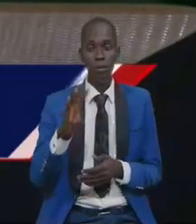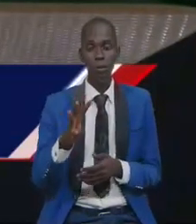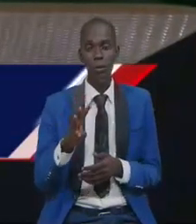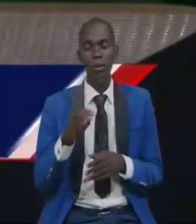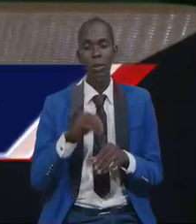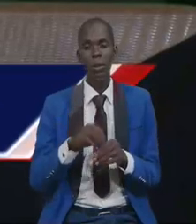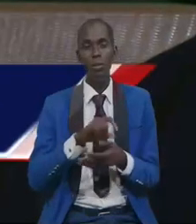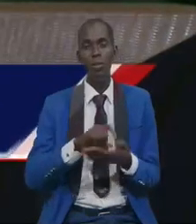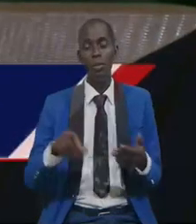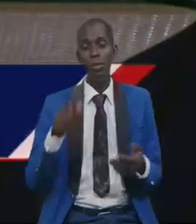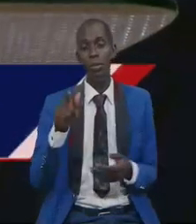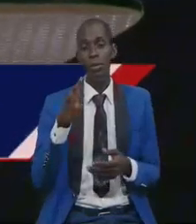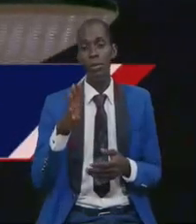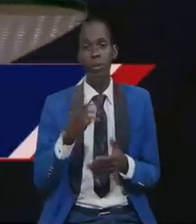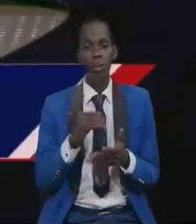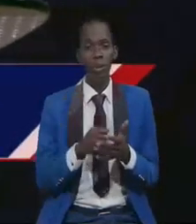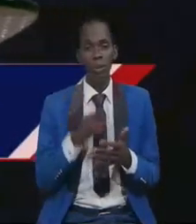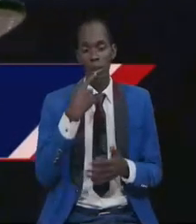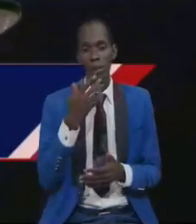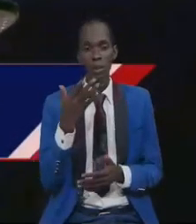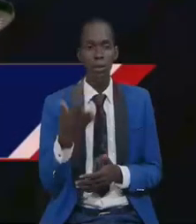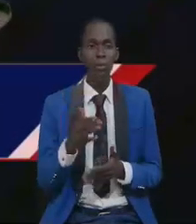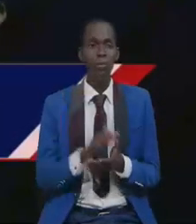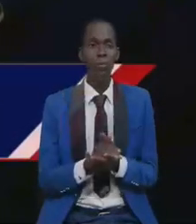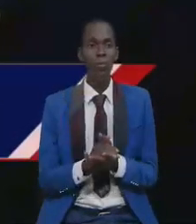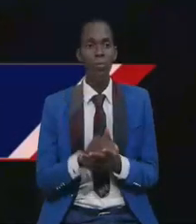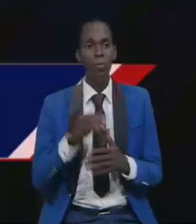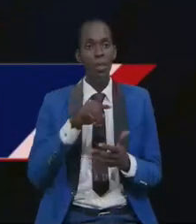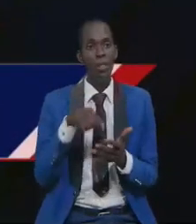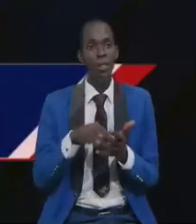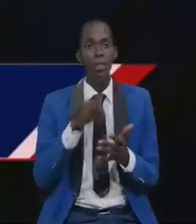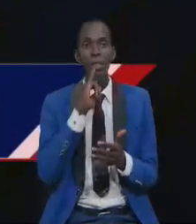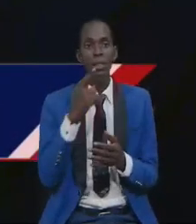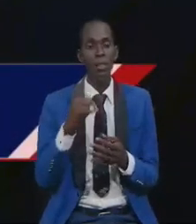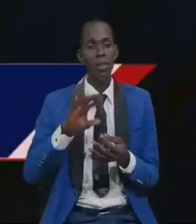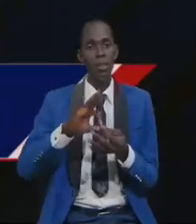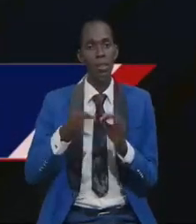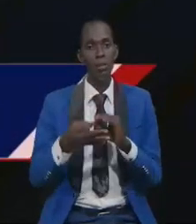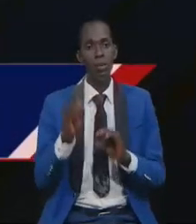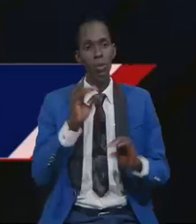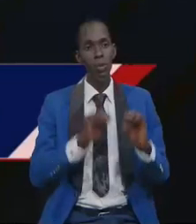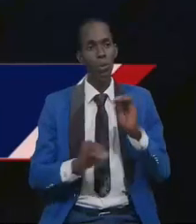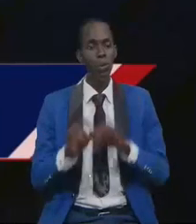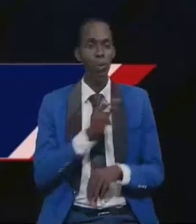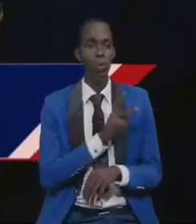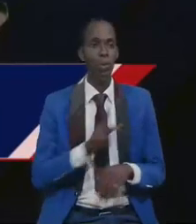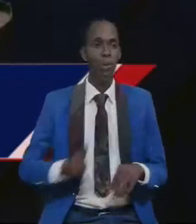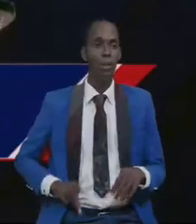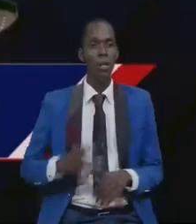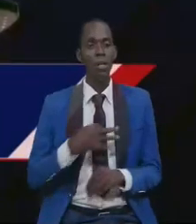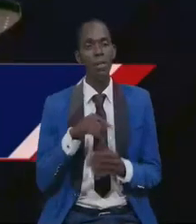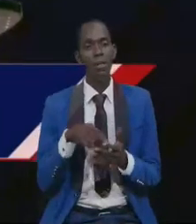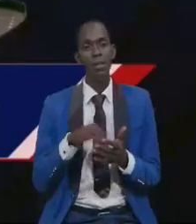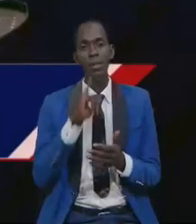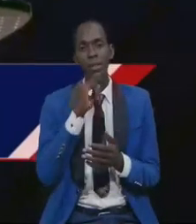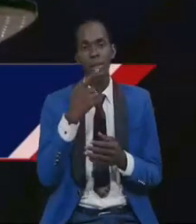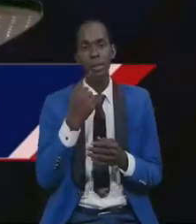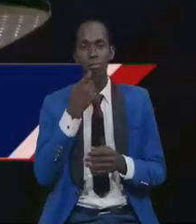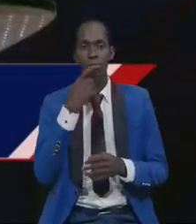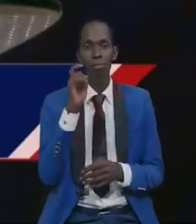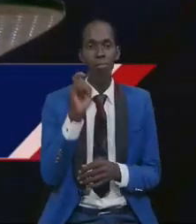Daniel 4, il dit « Voici l'explication, ô roi, voici le décret du Très-Haut